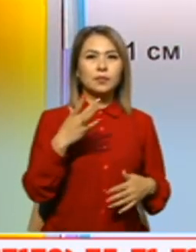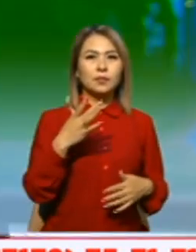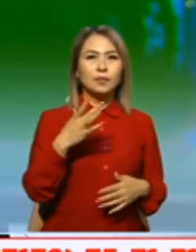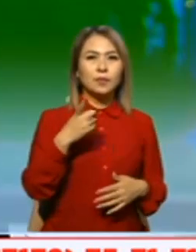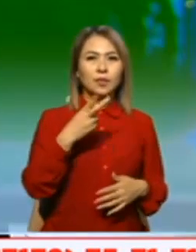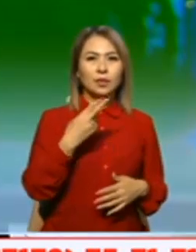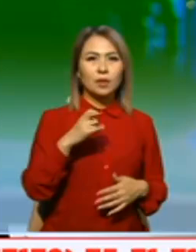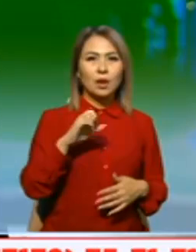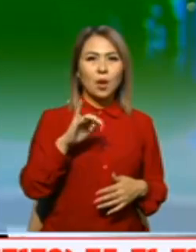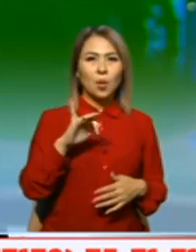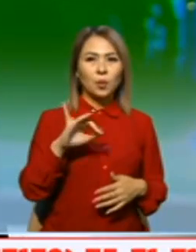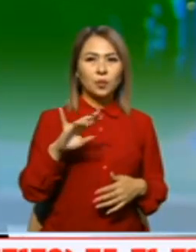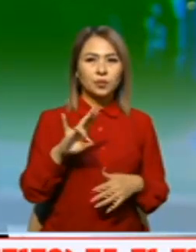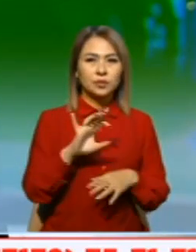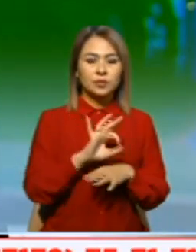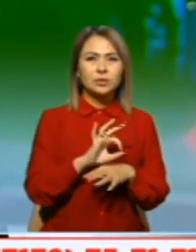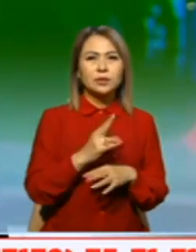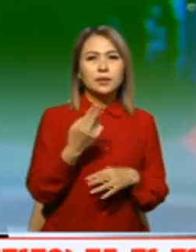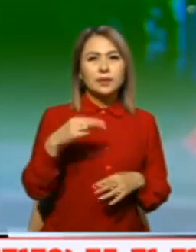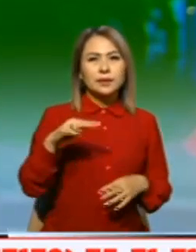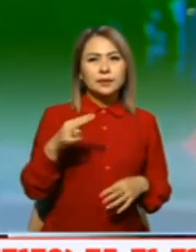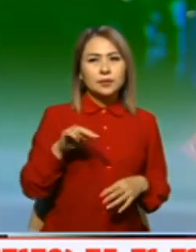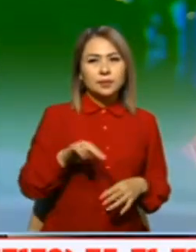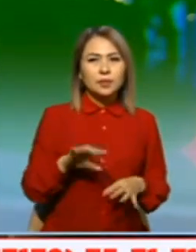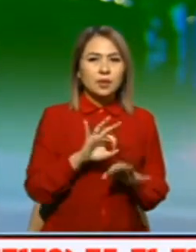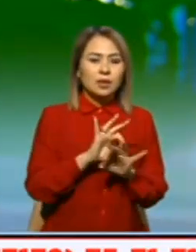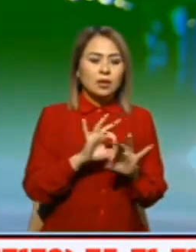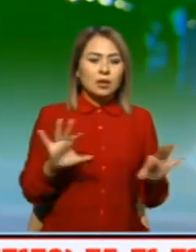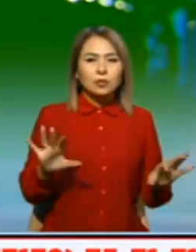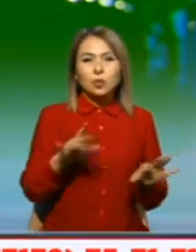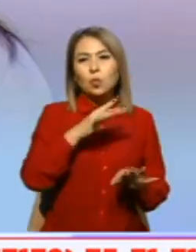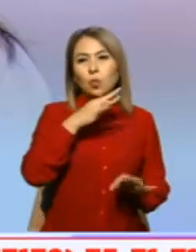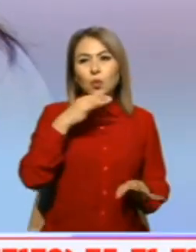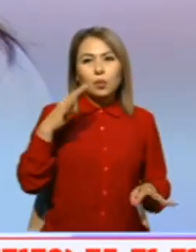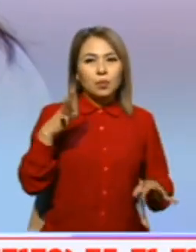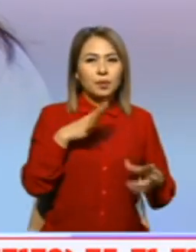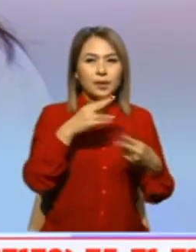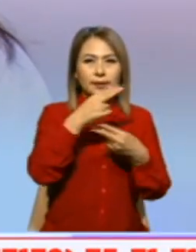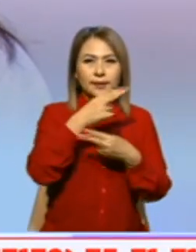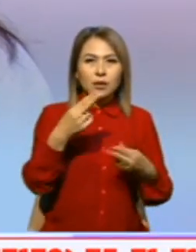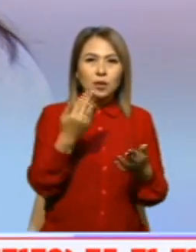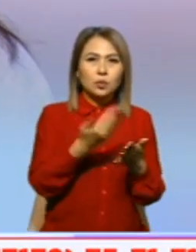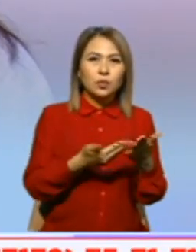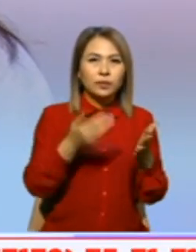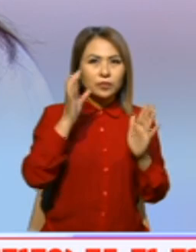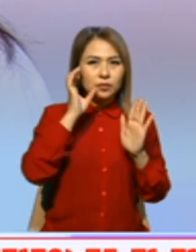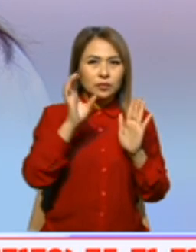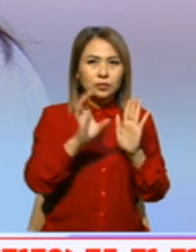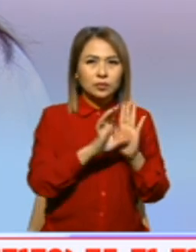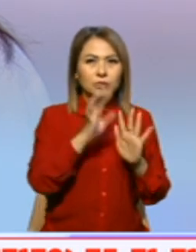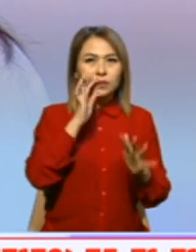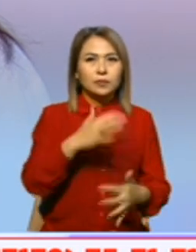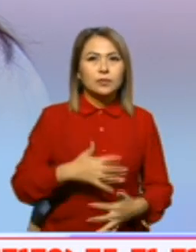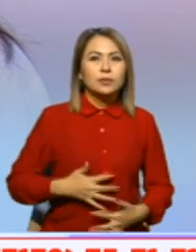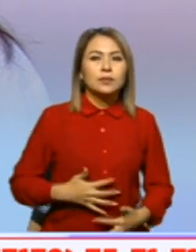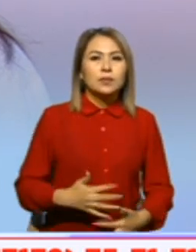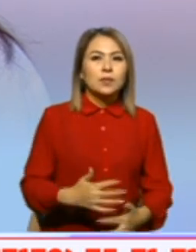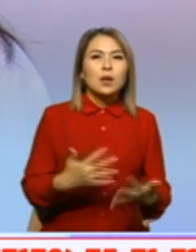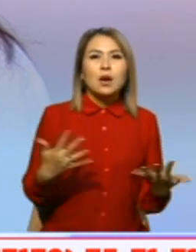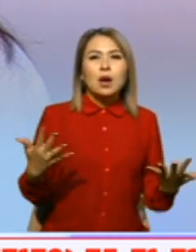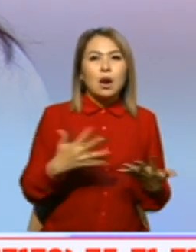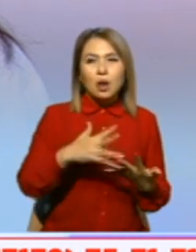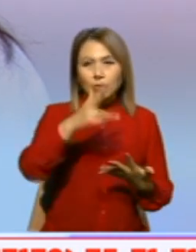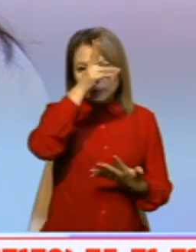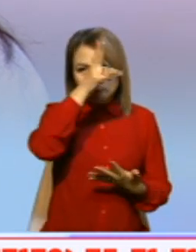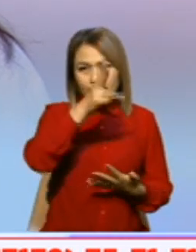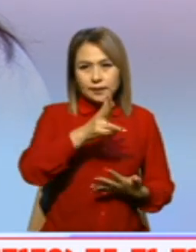Даун синдромы болсын, ДЦП болсын, аутизм болсын, көп тақырыпта кеңес алдық. Жүктіліктің қай триместрында